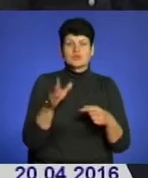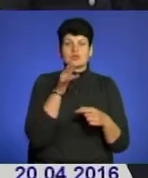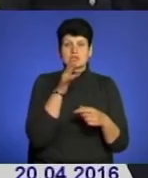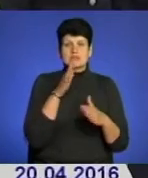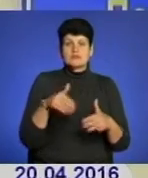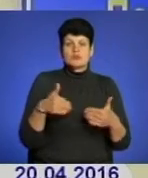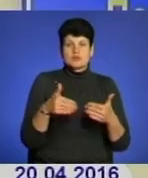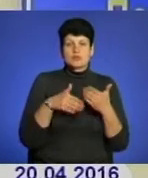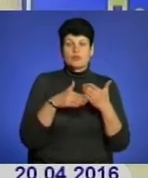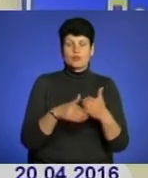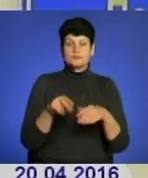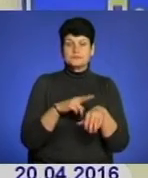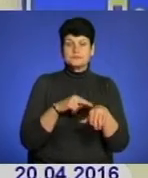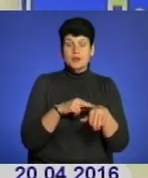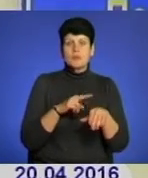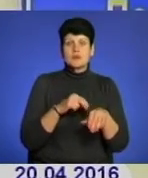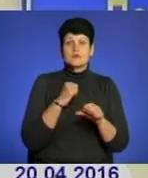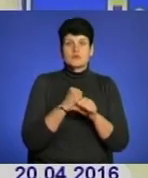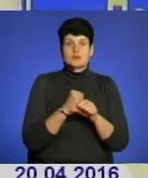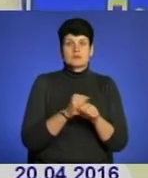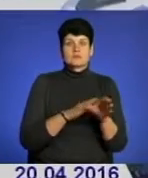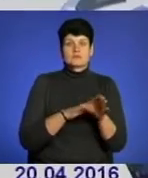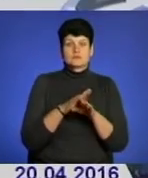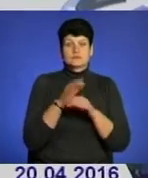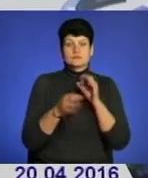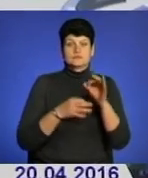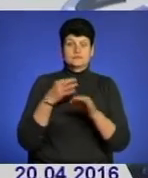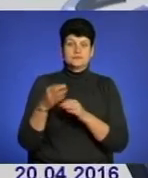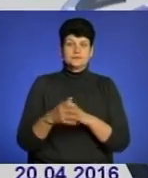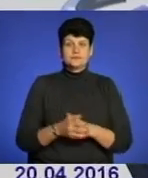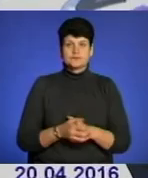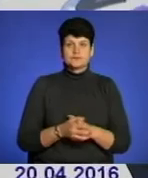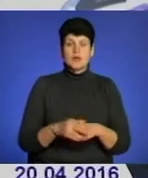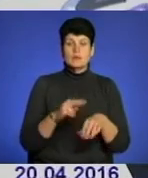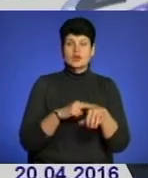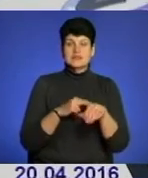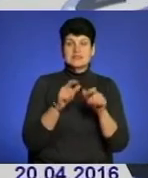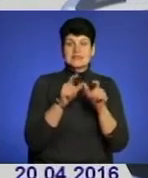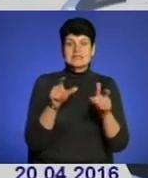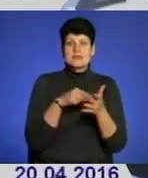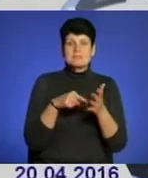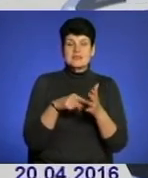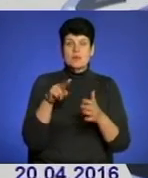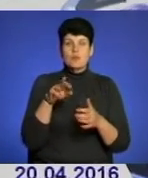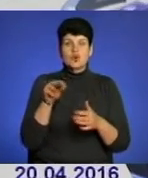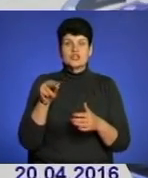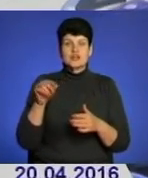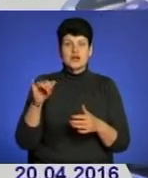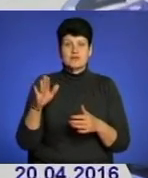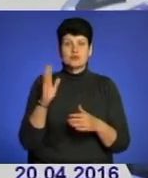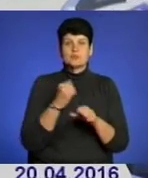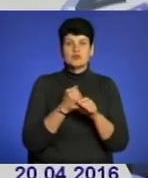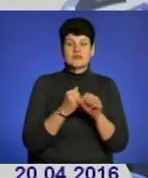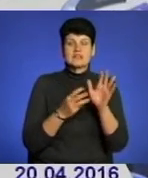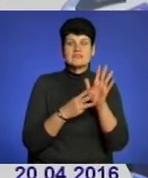до правоохоронців. Поліцейські працюватимуть цілодобово. На поліцейській станції міста Почаєв буде працювати 8